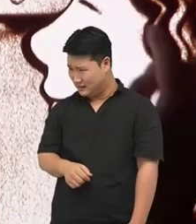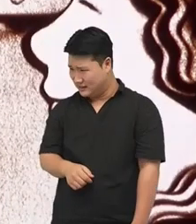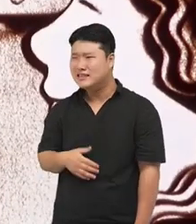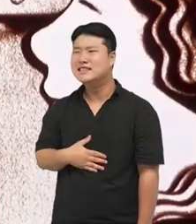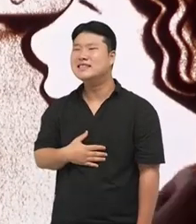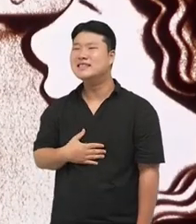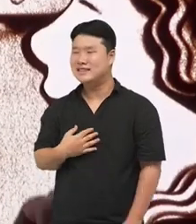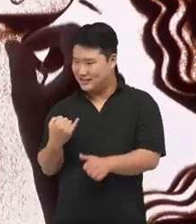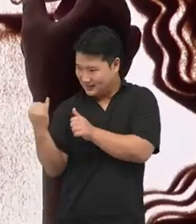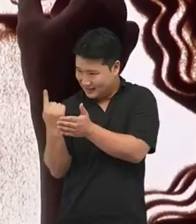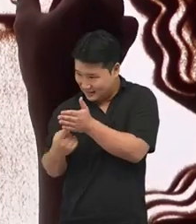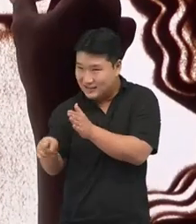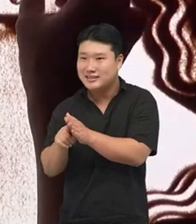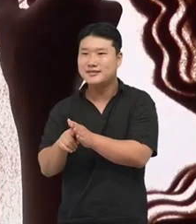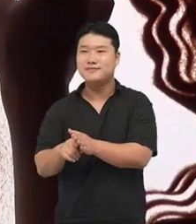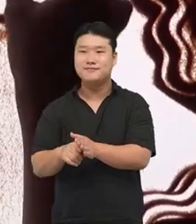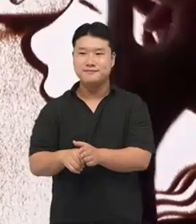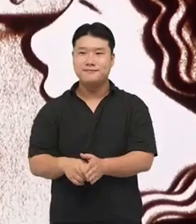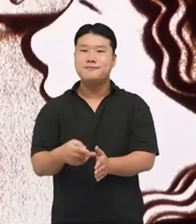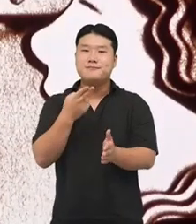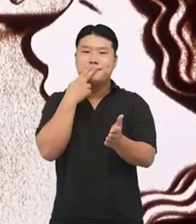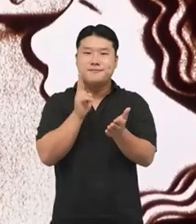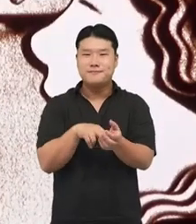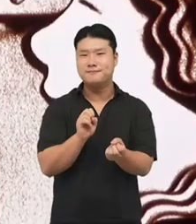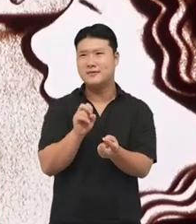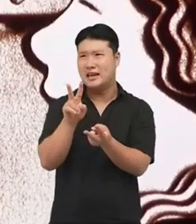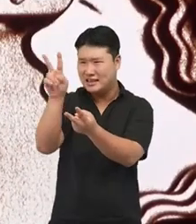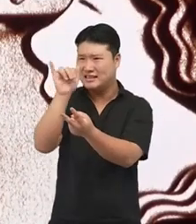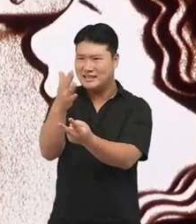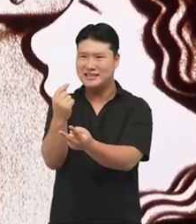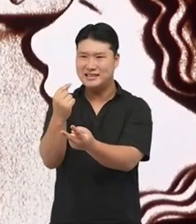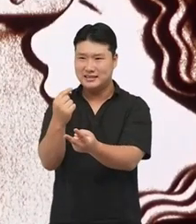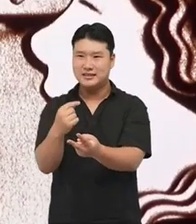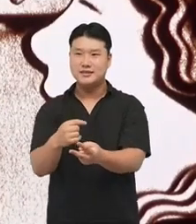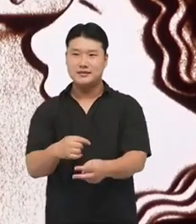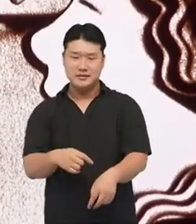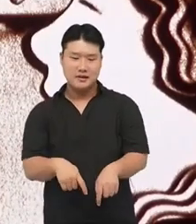그럼 한번 가져와 봅시다. 어서 미국 집으로 편지 한 통 보내야겠구려.